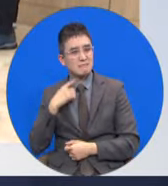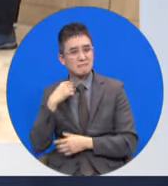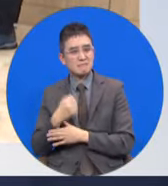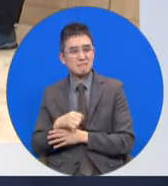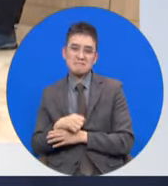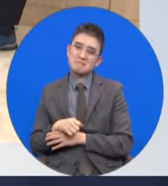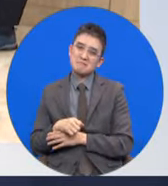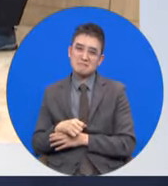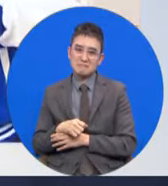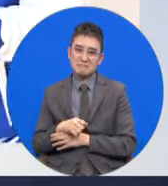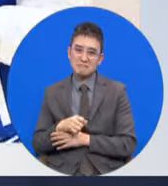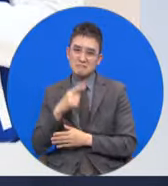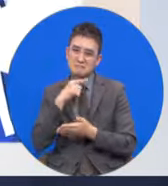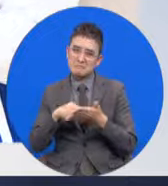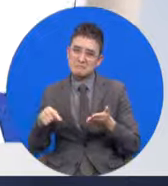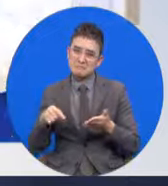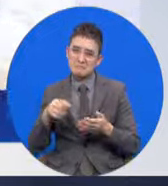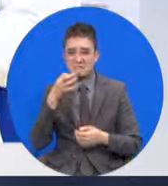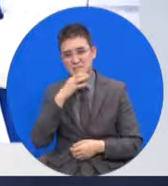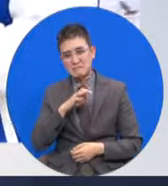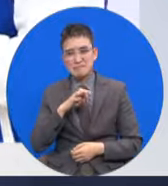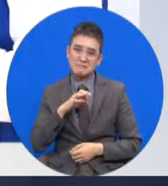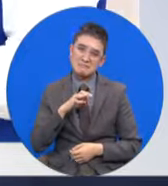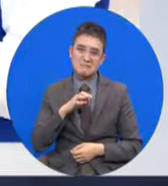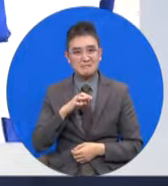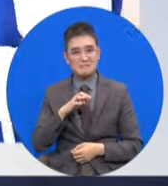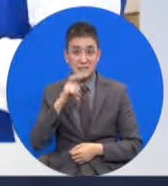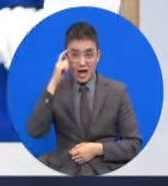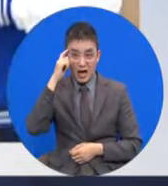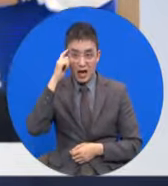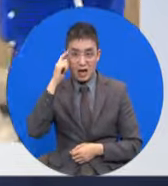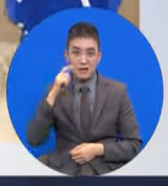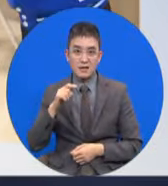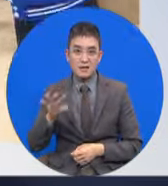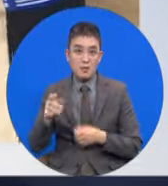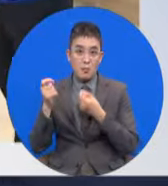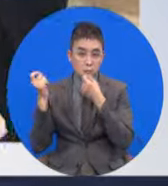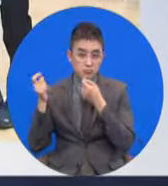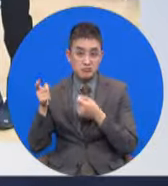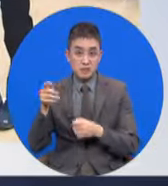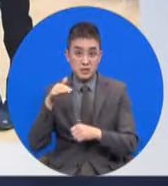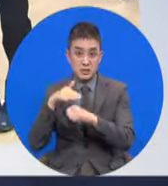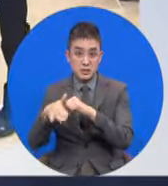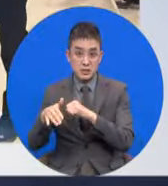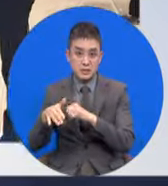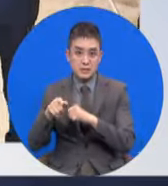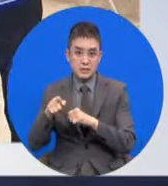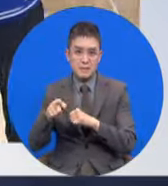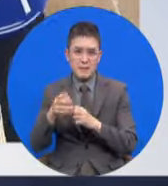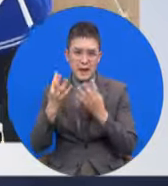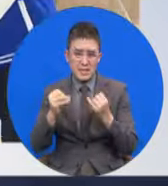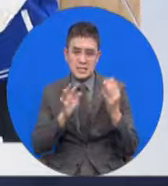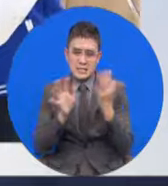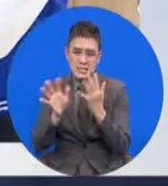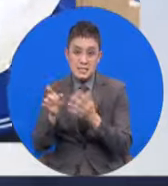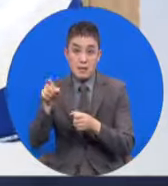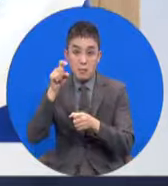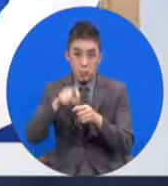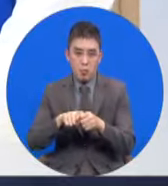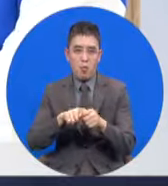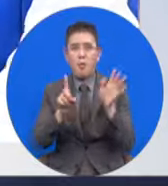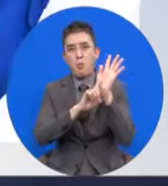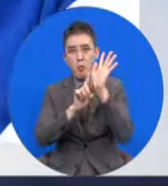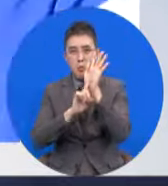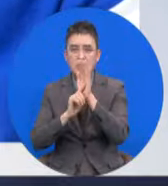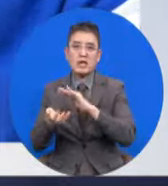뜸했었는데 사전투표의 중요성을 인식하면서부터 여당에서도 보수계층들의 투표율을 높이기 위해서 사전투표를 홍보를 했고